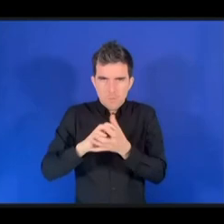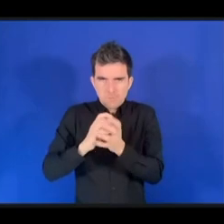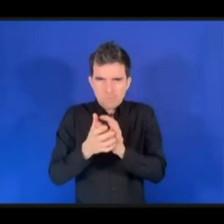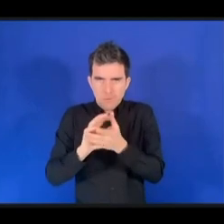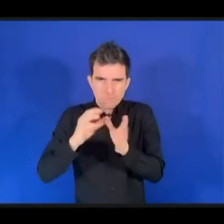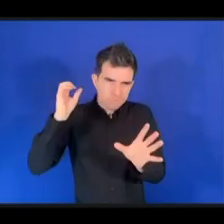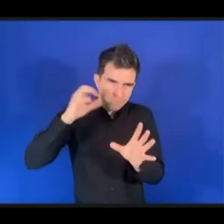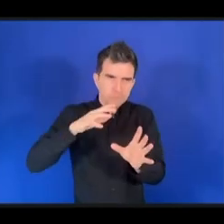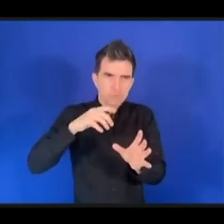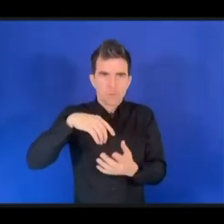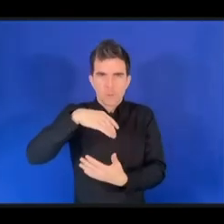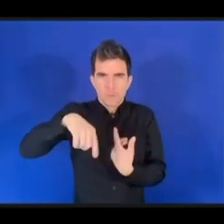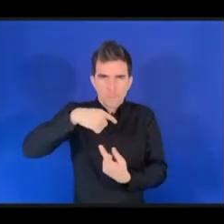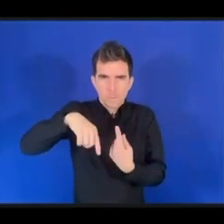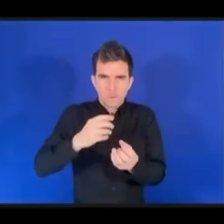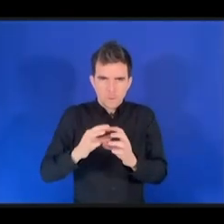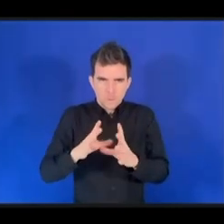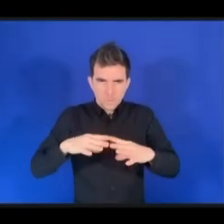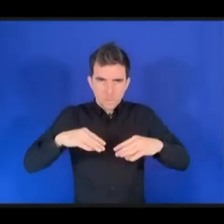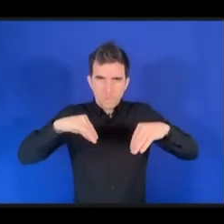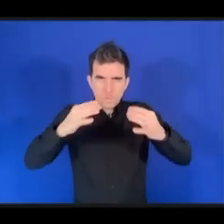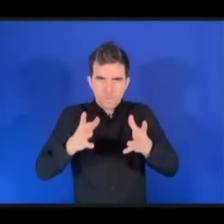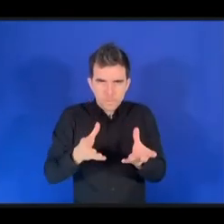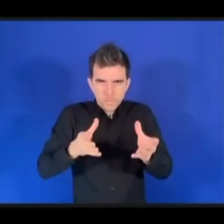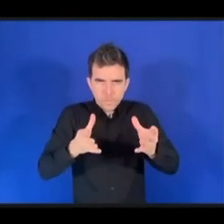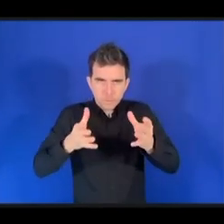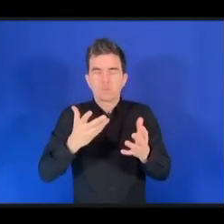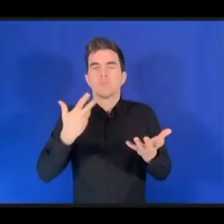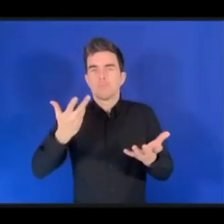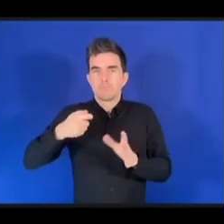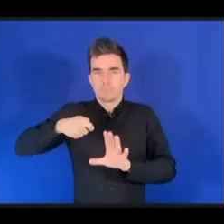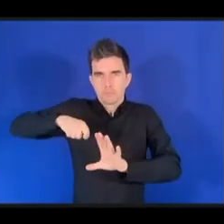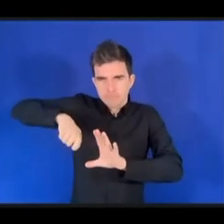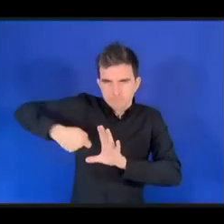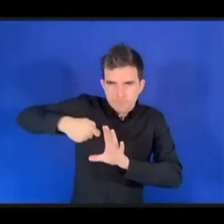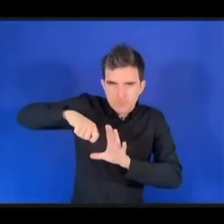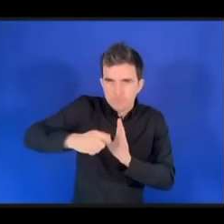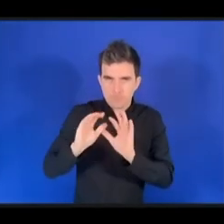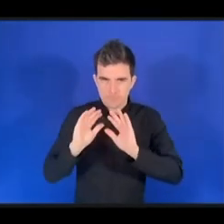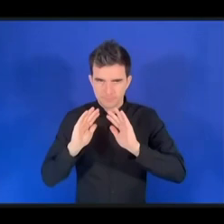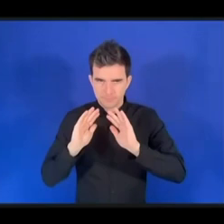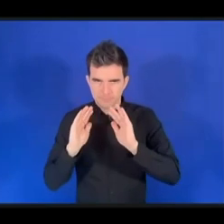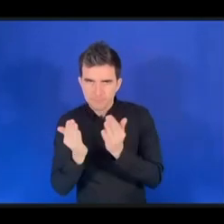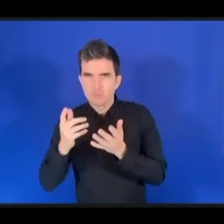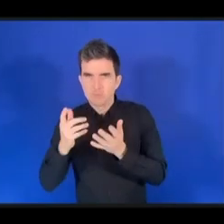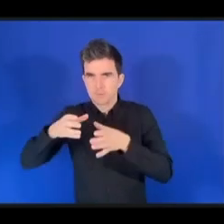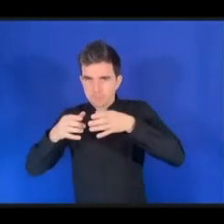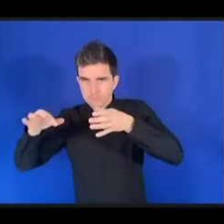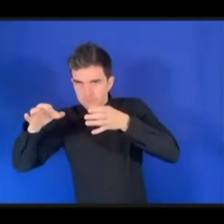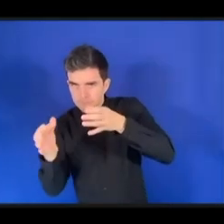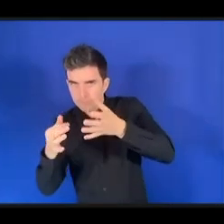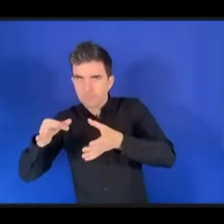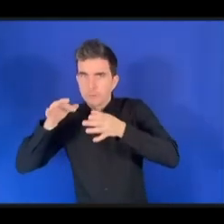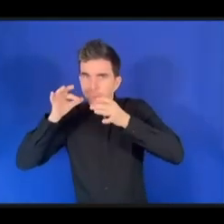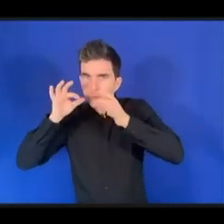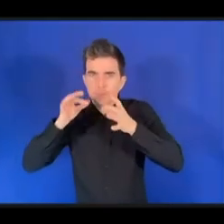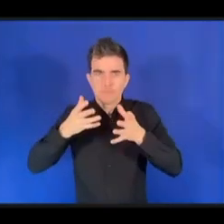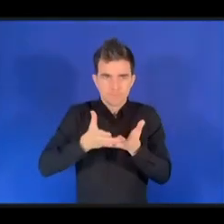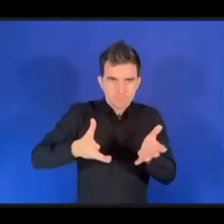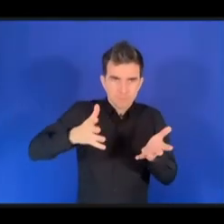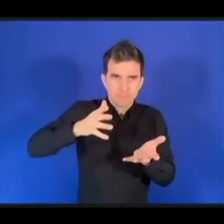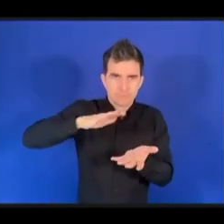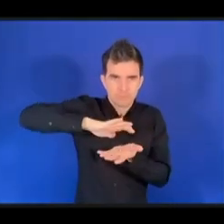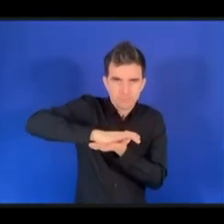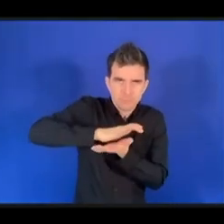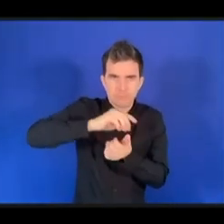が盛んでありますその印刷技術などが反動体